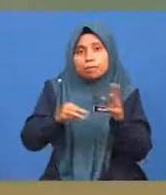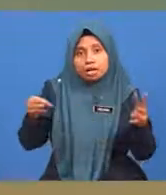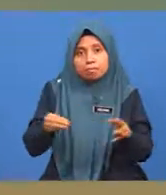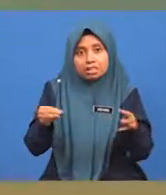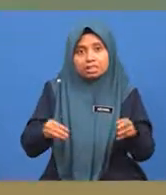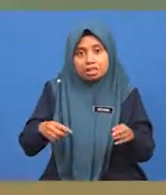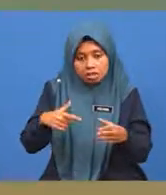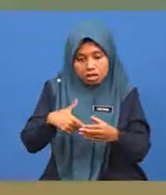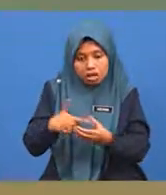lauk.